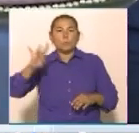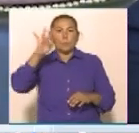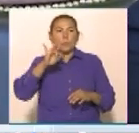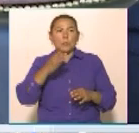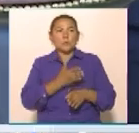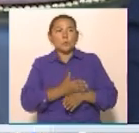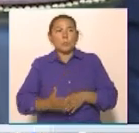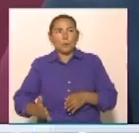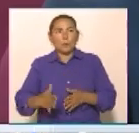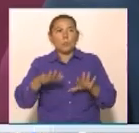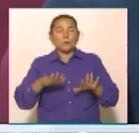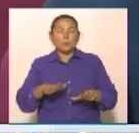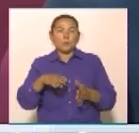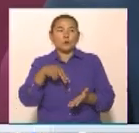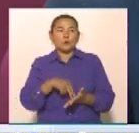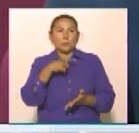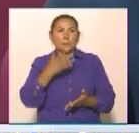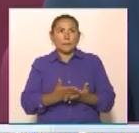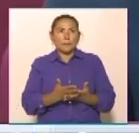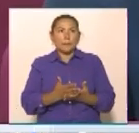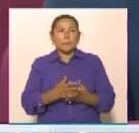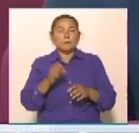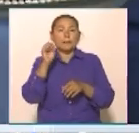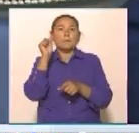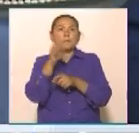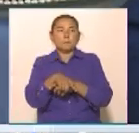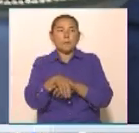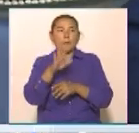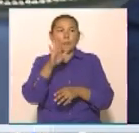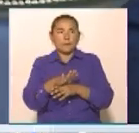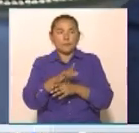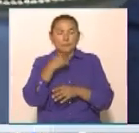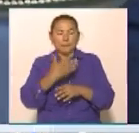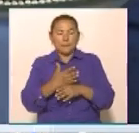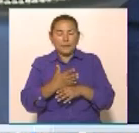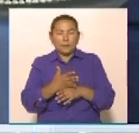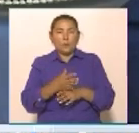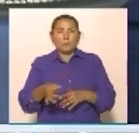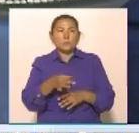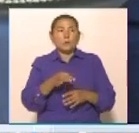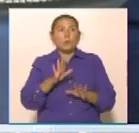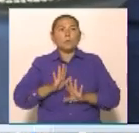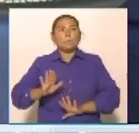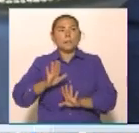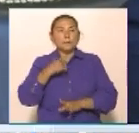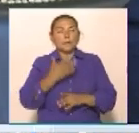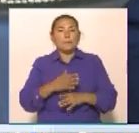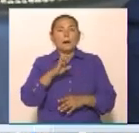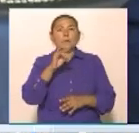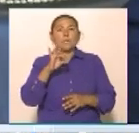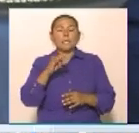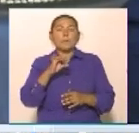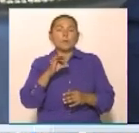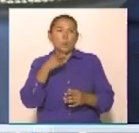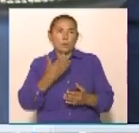соңғы орында тұр. Аталған бағдарлама бойынша тапсырмалардың сапасыз орындалуына байланысты облыс әкімінің орынбасары Бақытжан